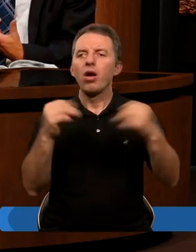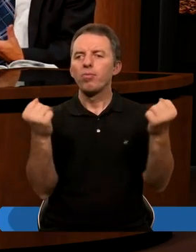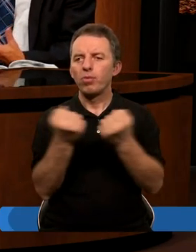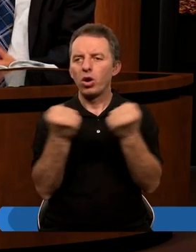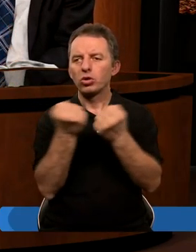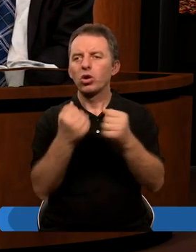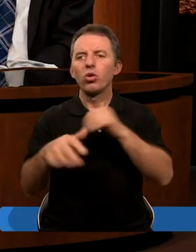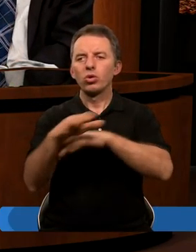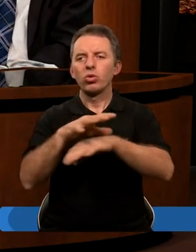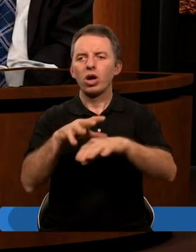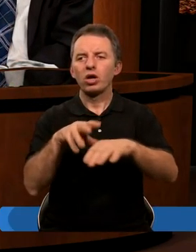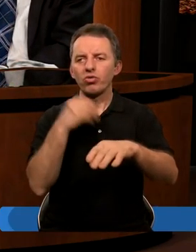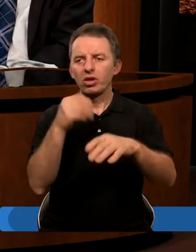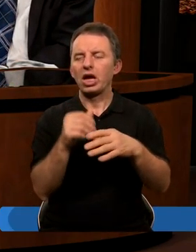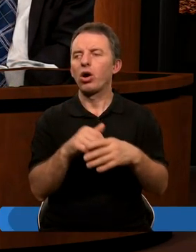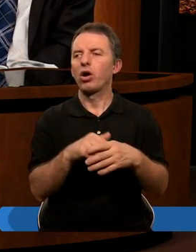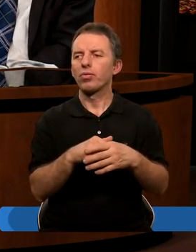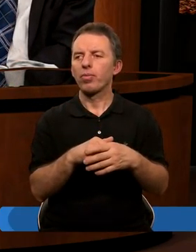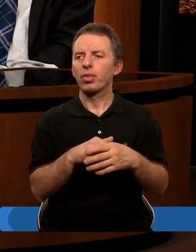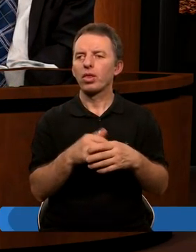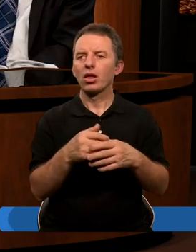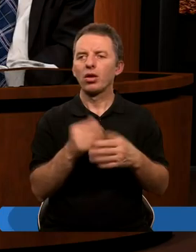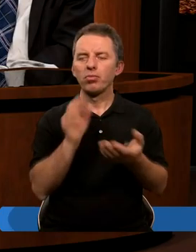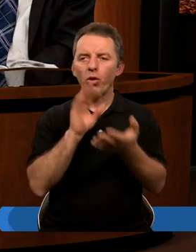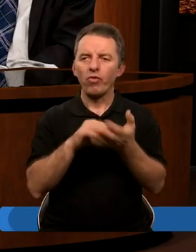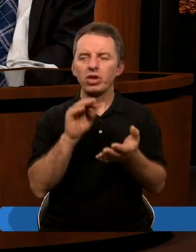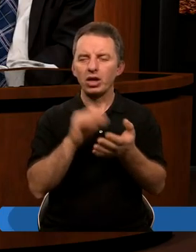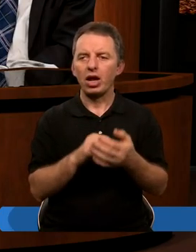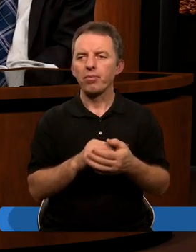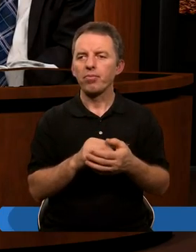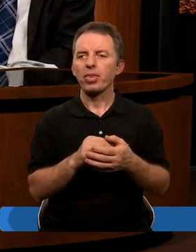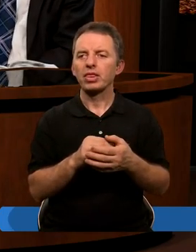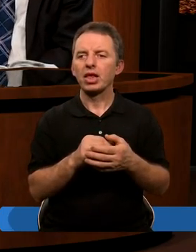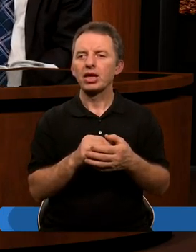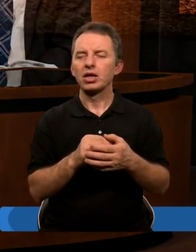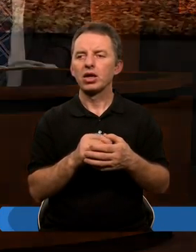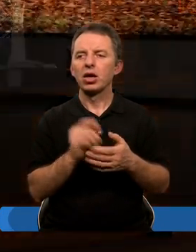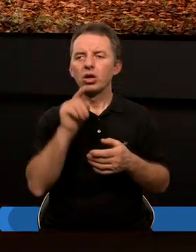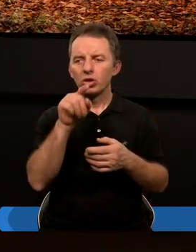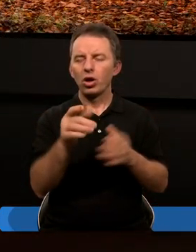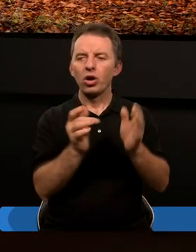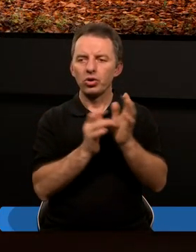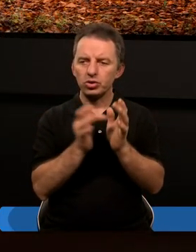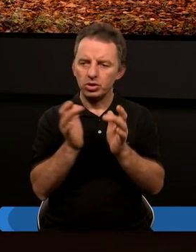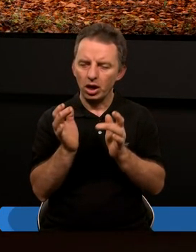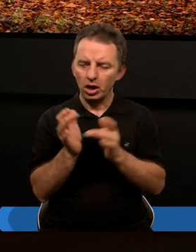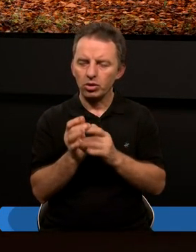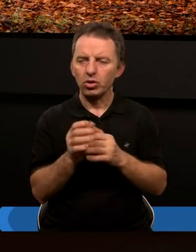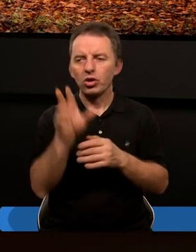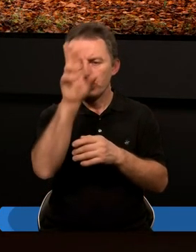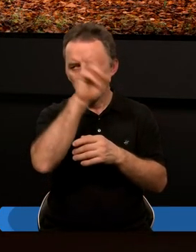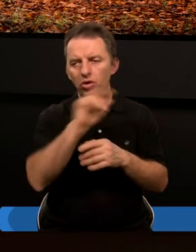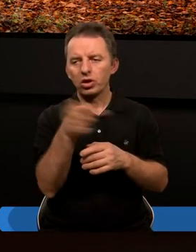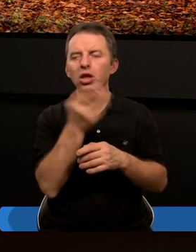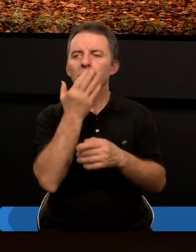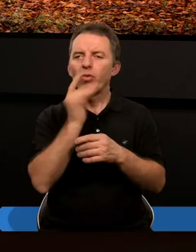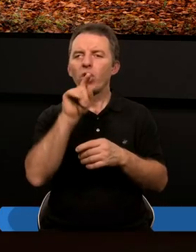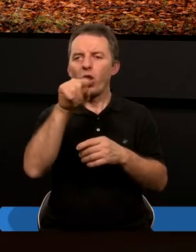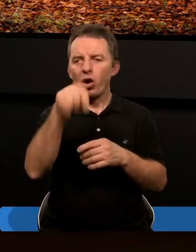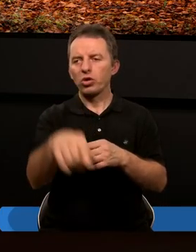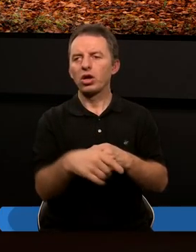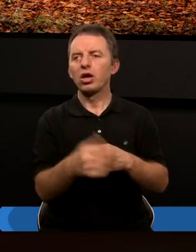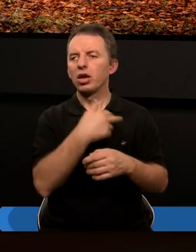mocą Ducha Świętego. Powtarzalno. Tak, Pan Jezus rzeczywiście, kiedy mówi